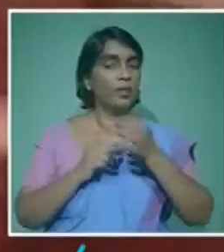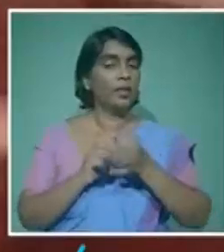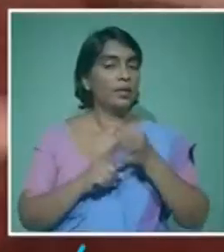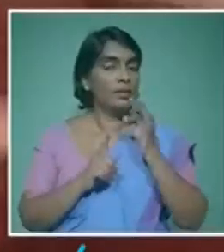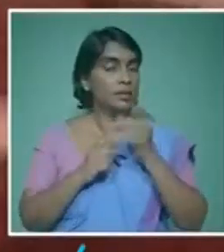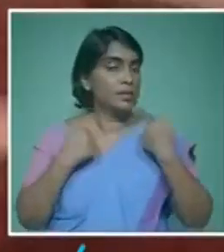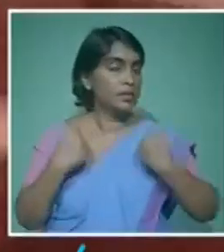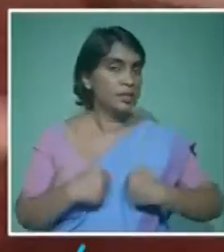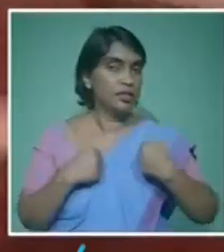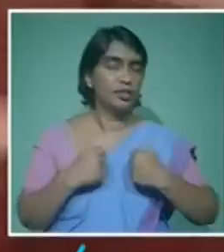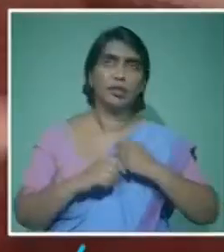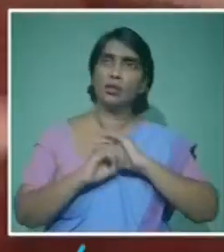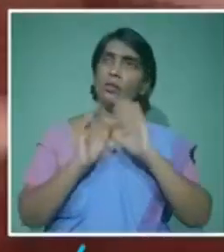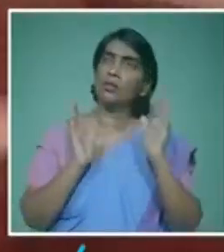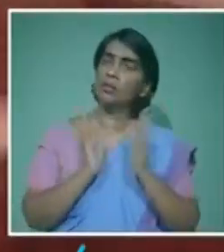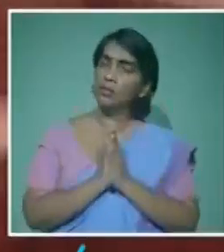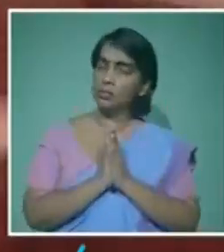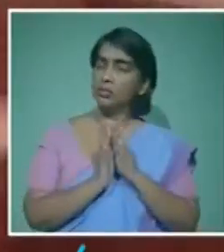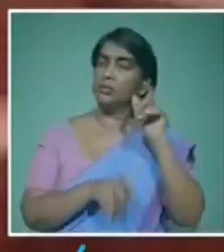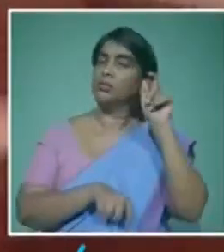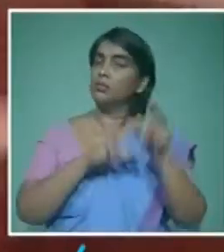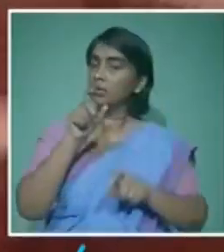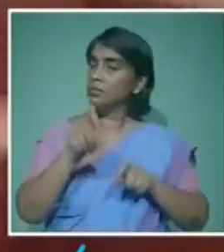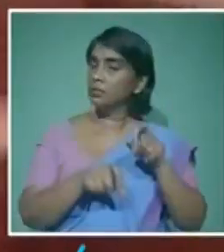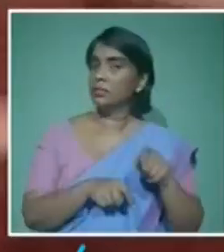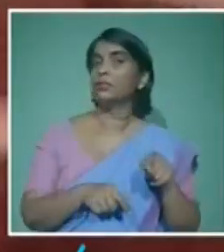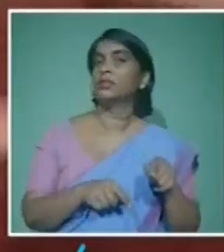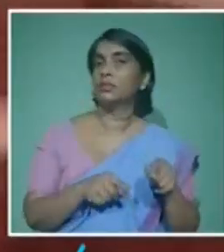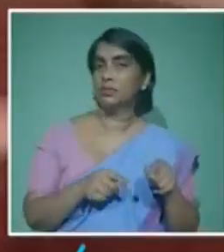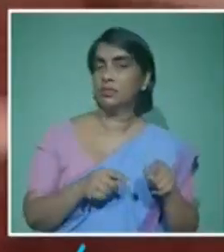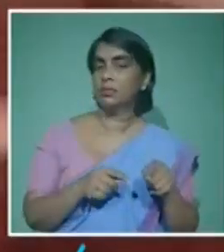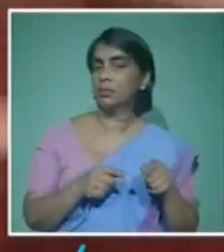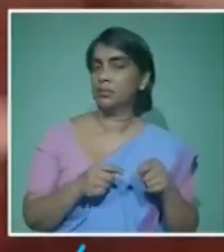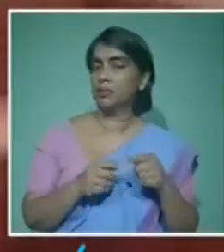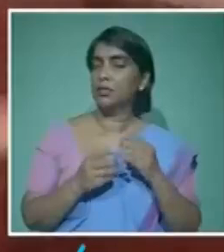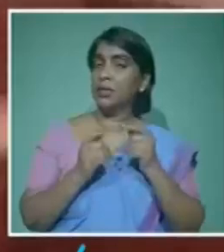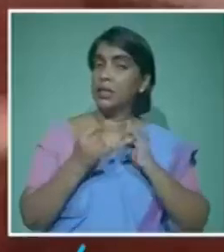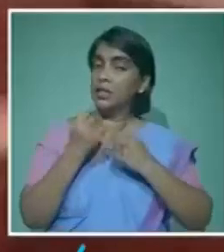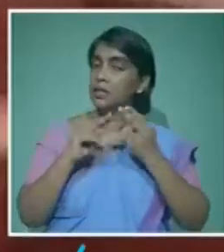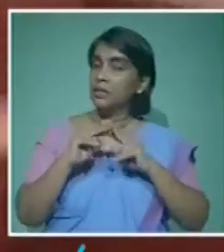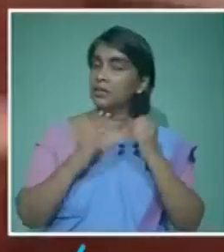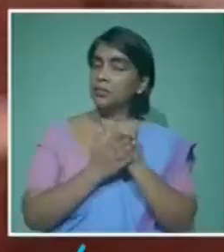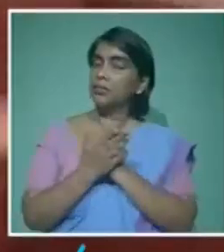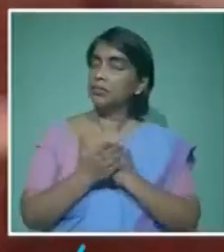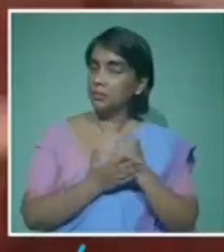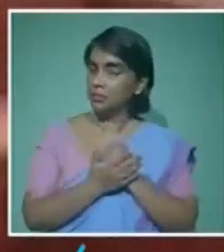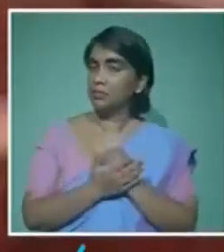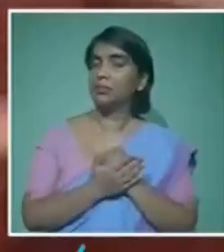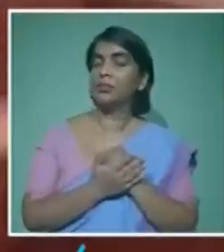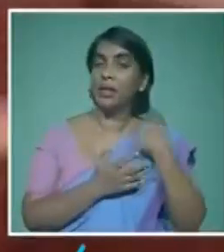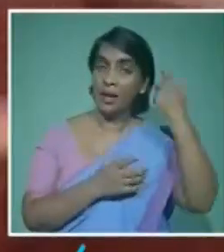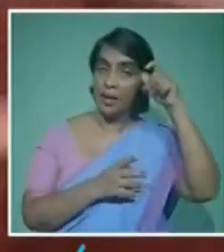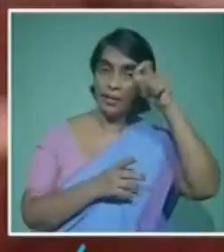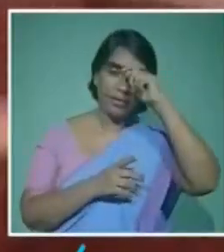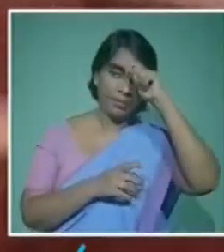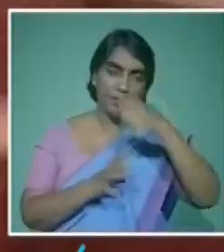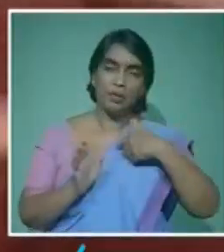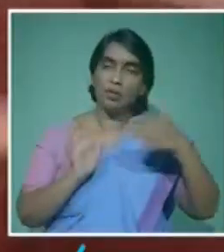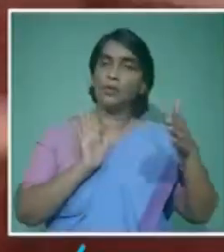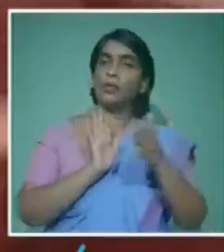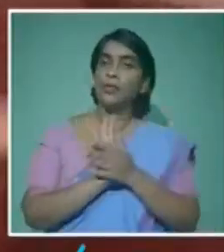அனைத்து அதிகாரிகளுக்கும் அனைத்து பணியாளர்களுக்கும் எமது செயல்பாடுகளுடன் இணைந்து இந்த நாட்டின் கடல் தொழில் மற்றும்